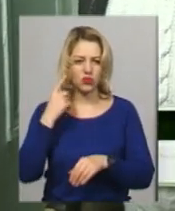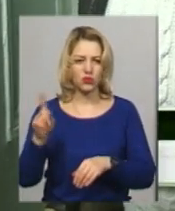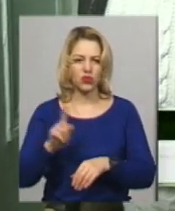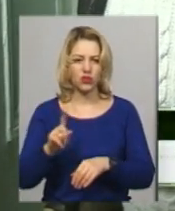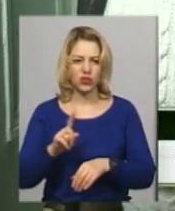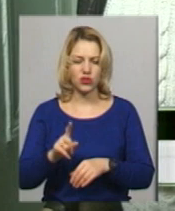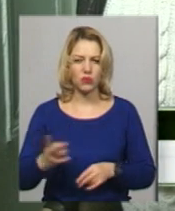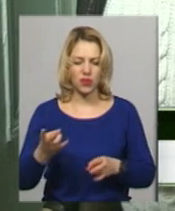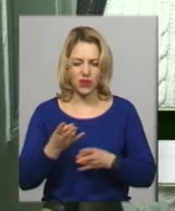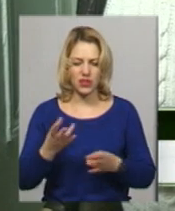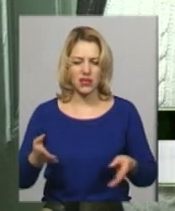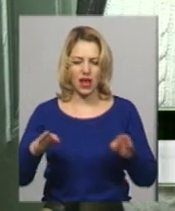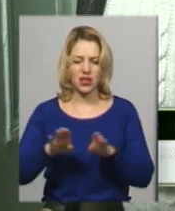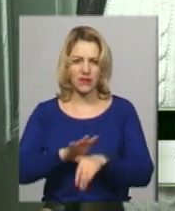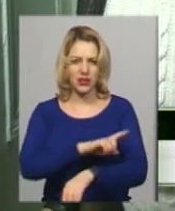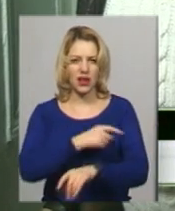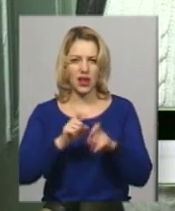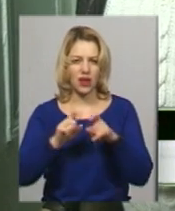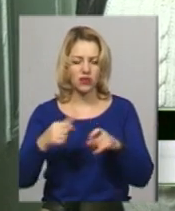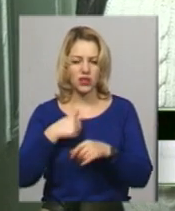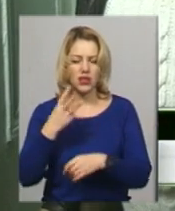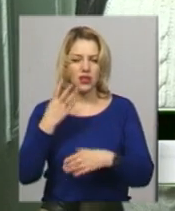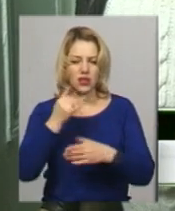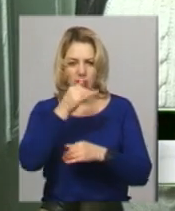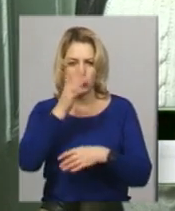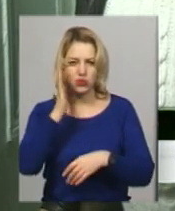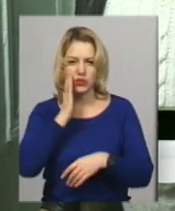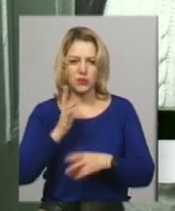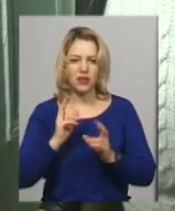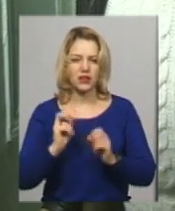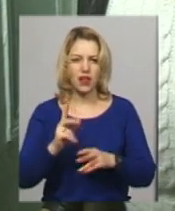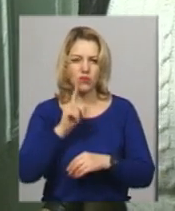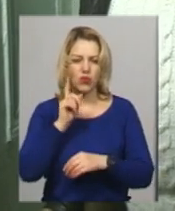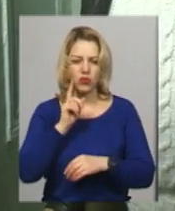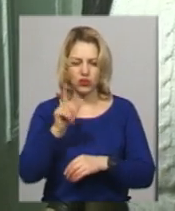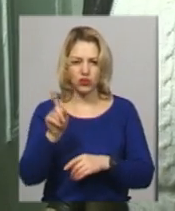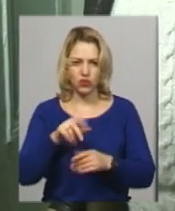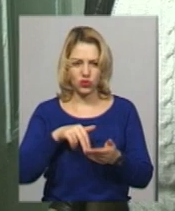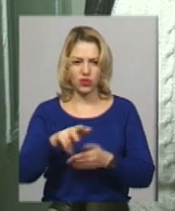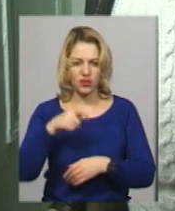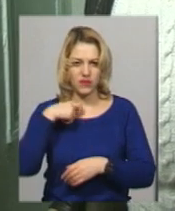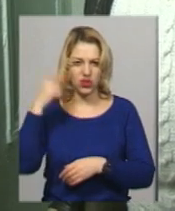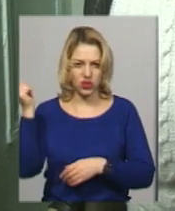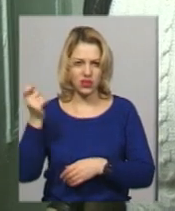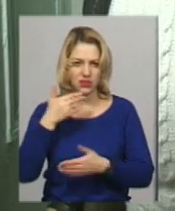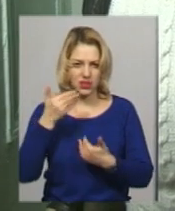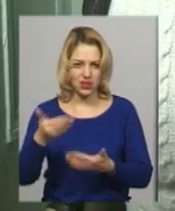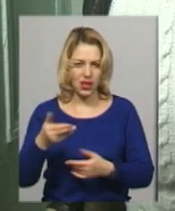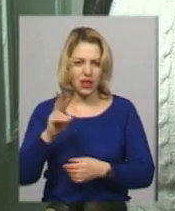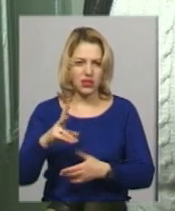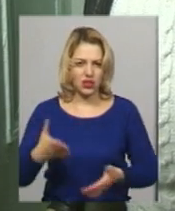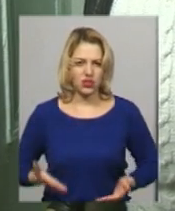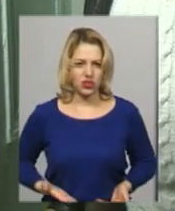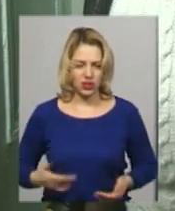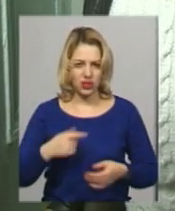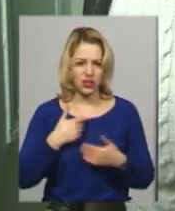вже не сплю, спати не можу. Як молоде покоління, що їм на віровку вишатись, як жити.